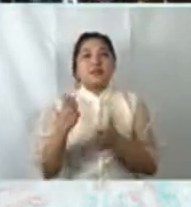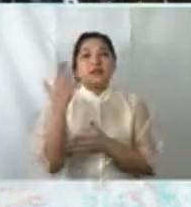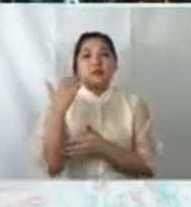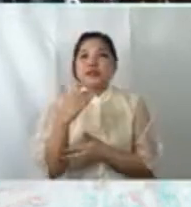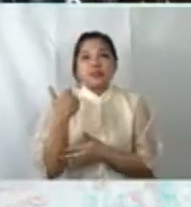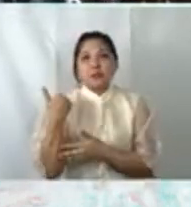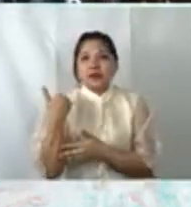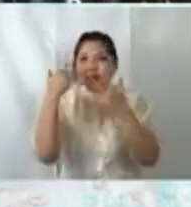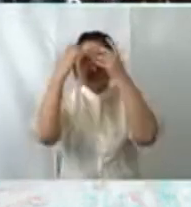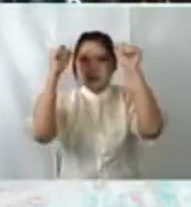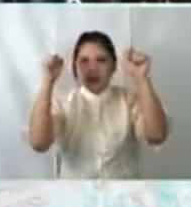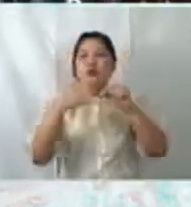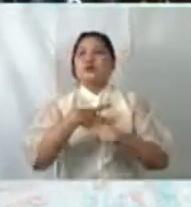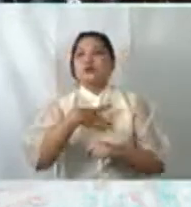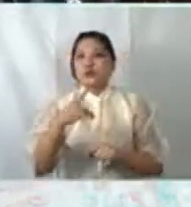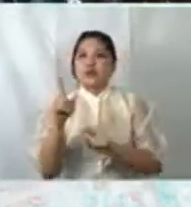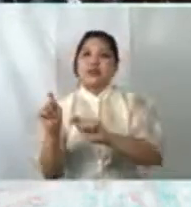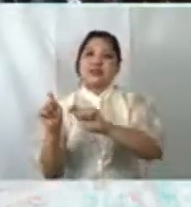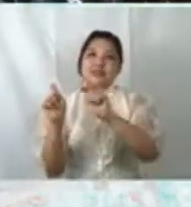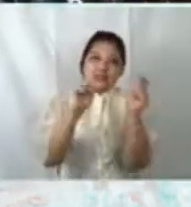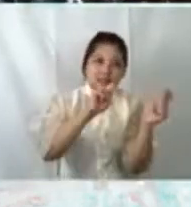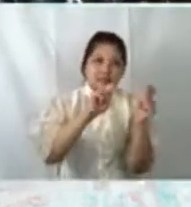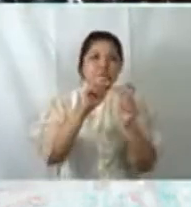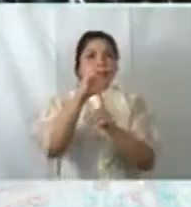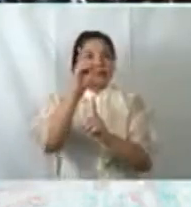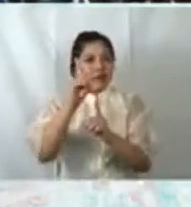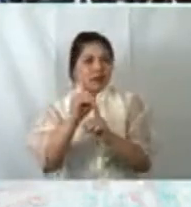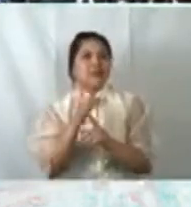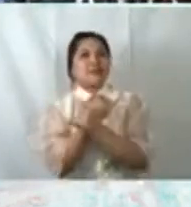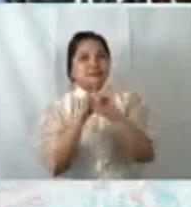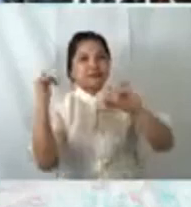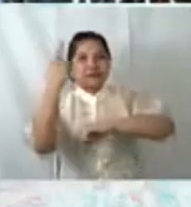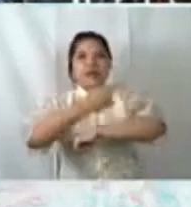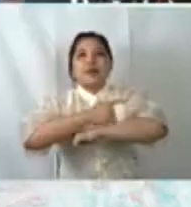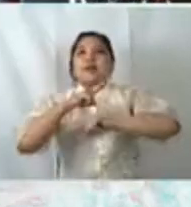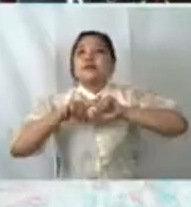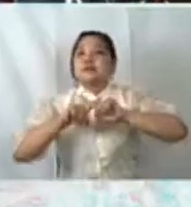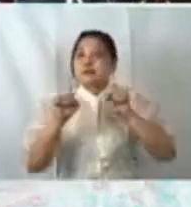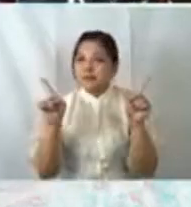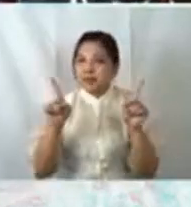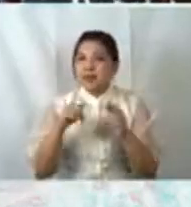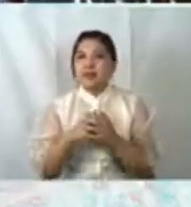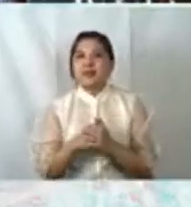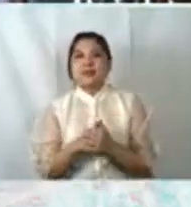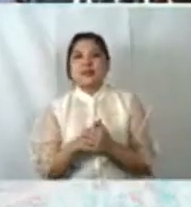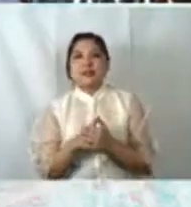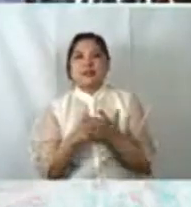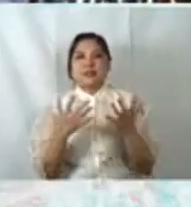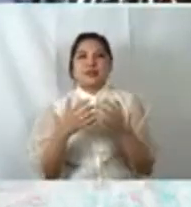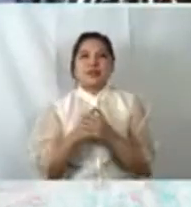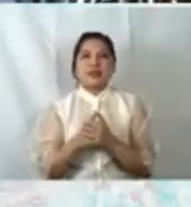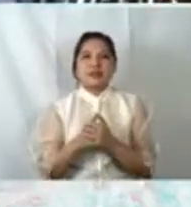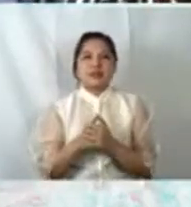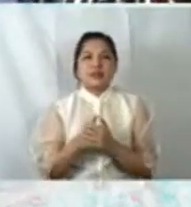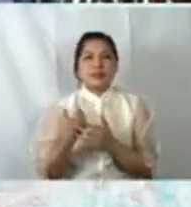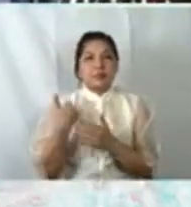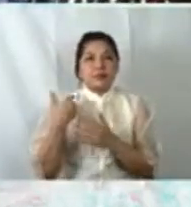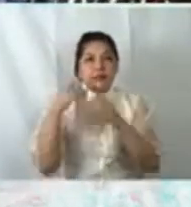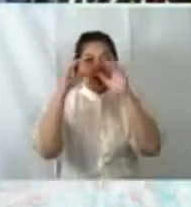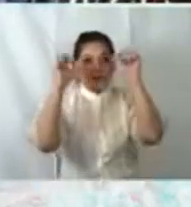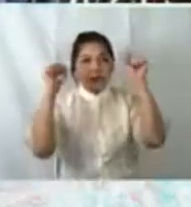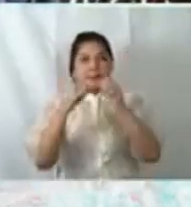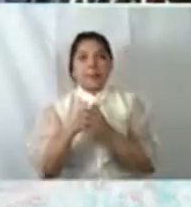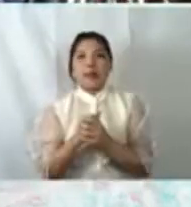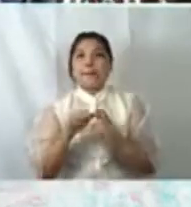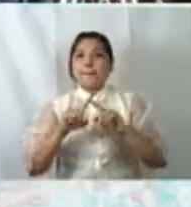niyang ilipat yung Independence Day na yan. No? Kaso, di umupo na siya sa pagka-presidente. No? Nakakita siya